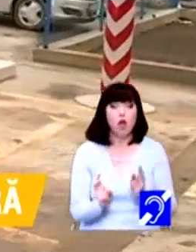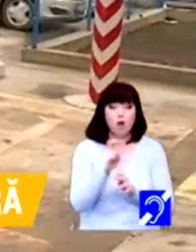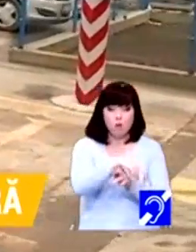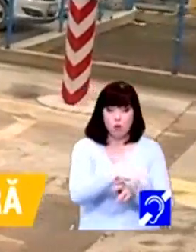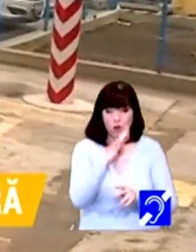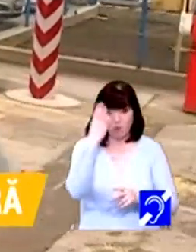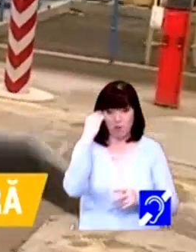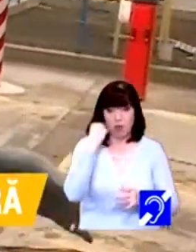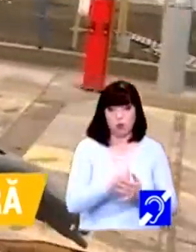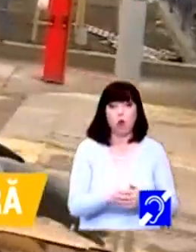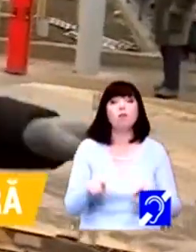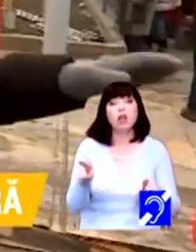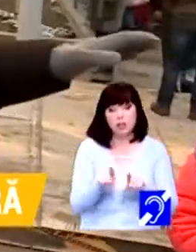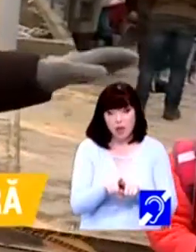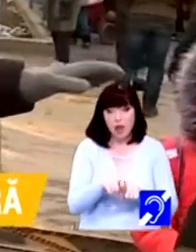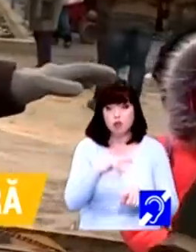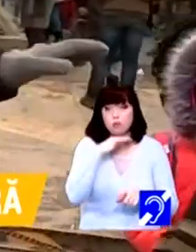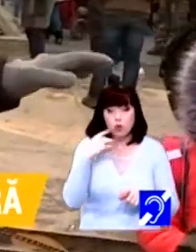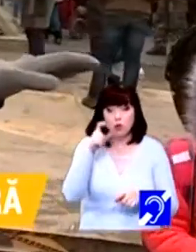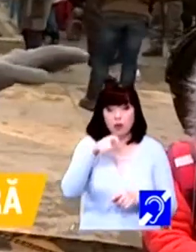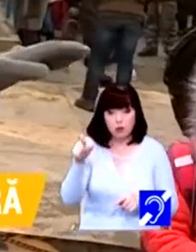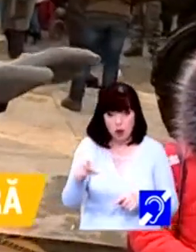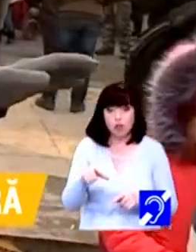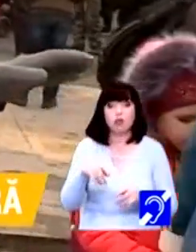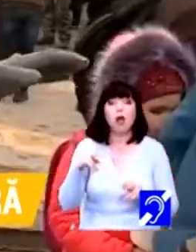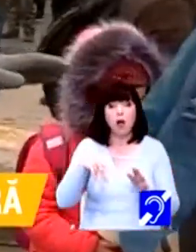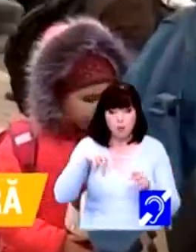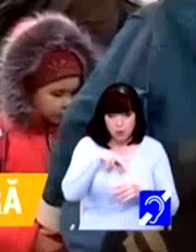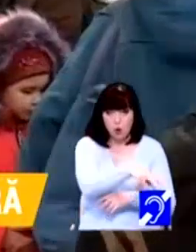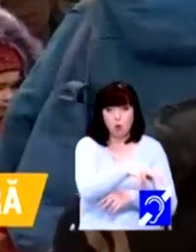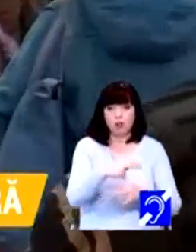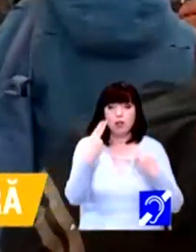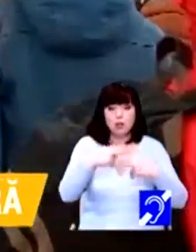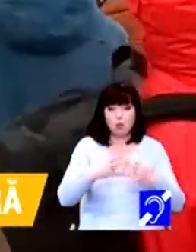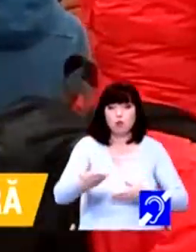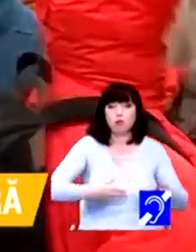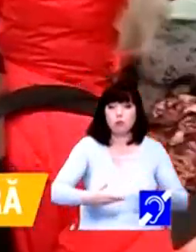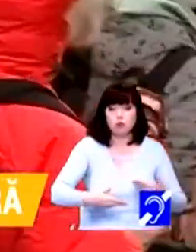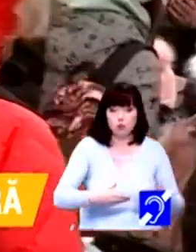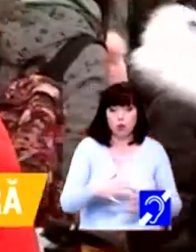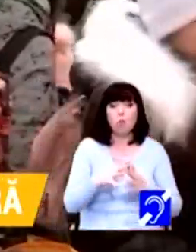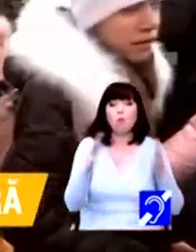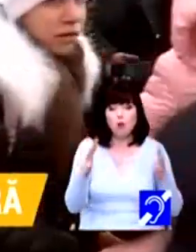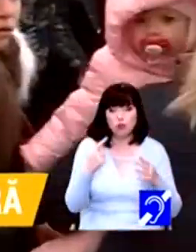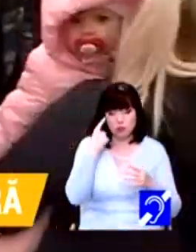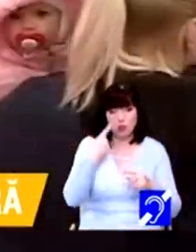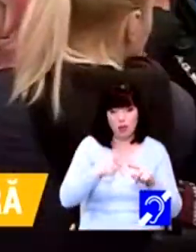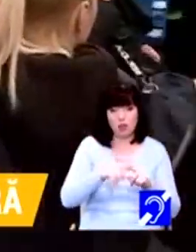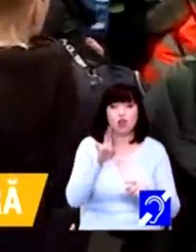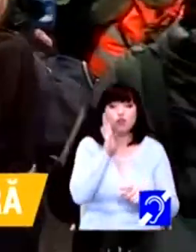Republica Moldova. Totodată, sute de oameni trec vama pe jos, majoritatea fiind femei și